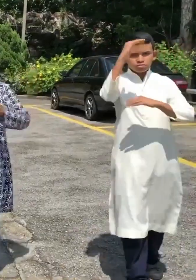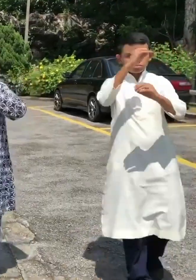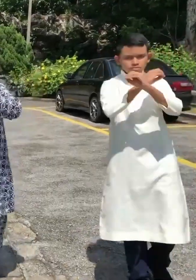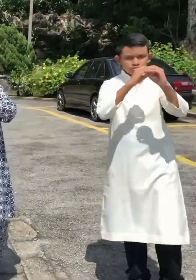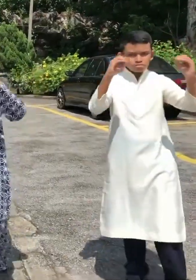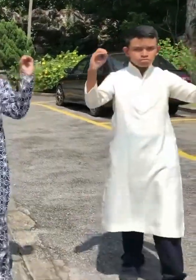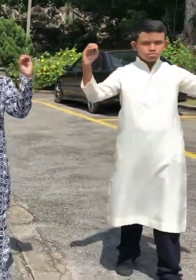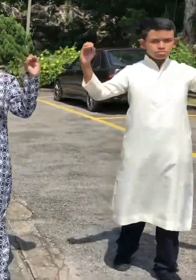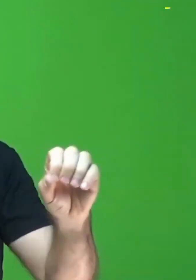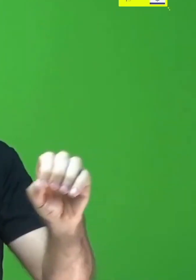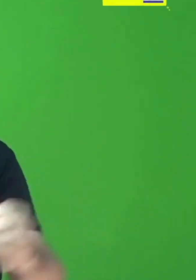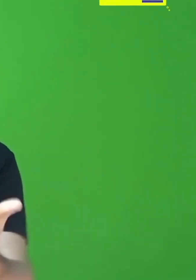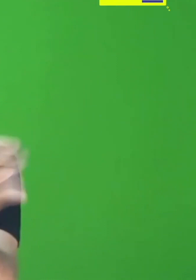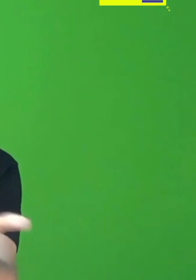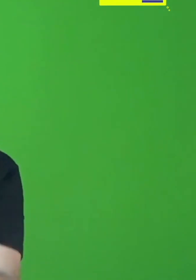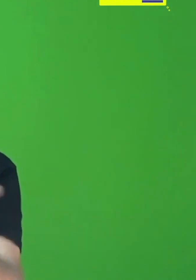bonds, zero